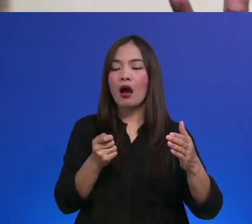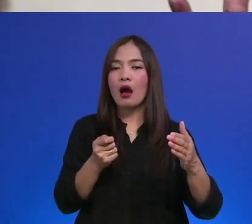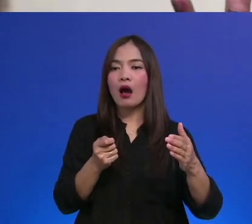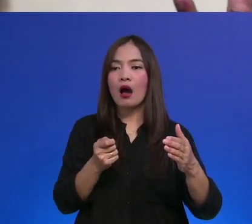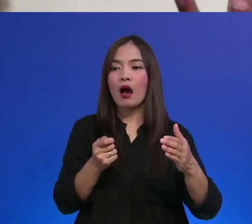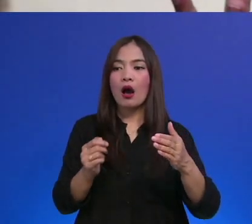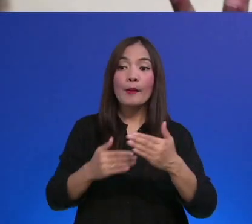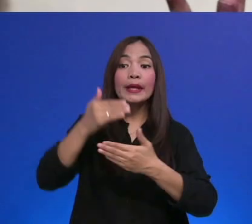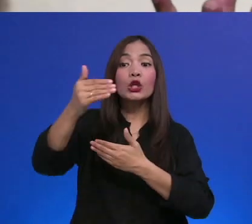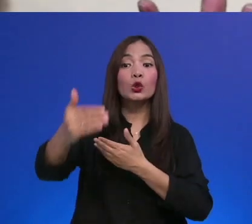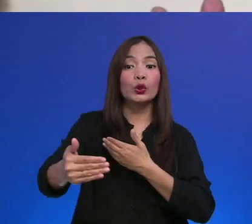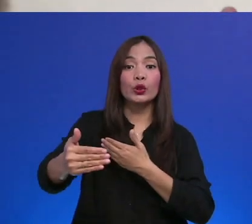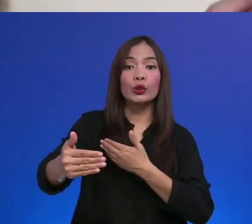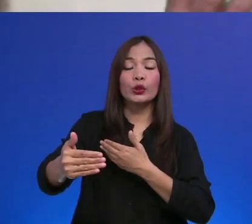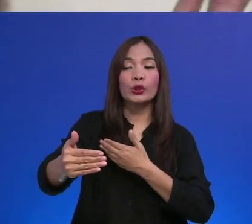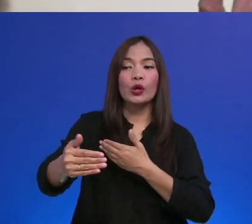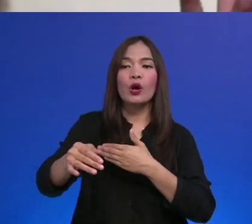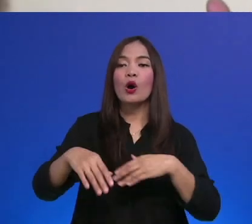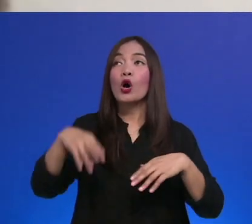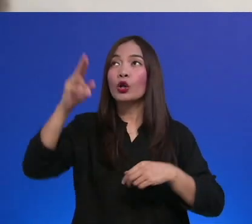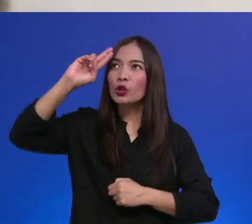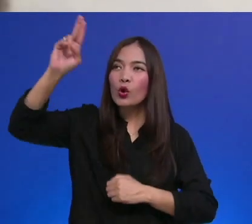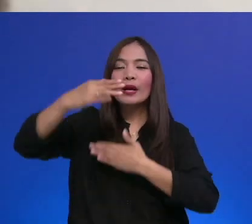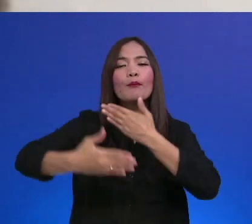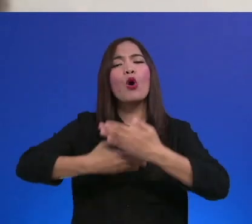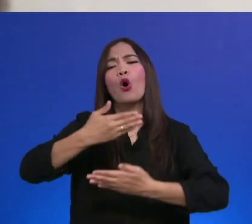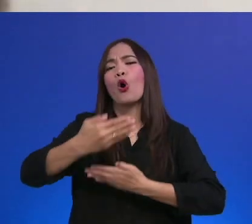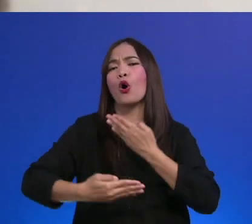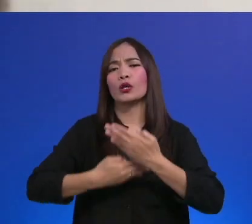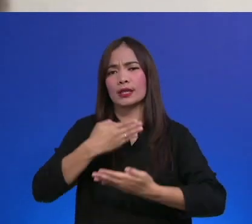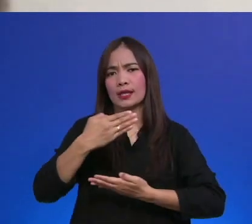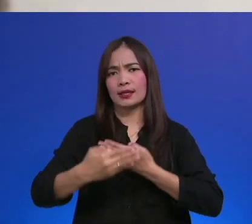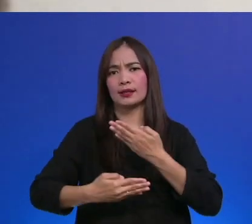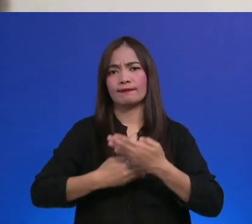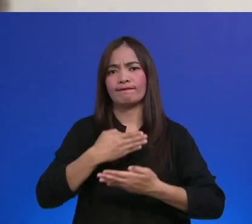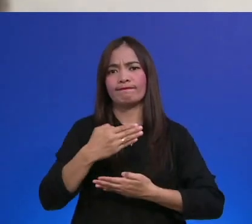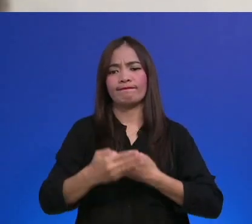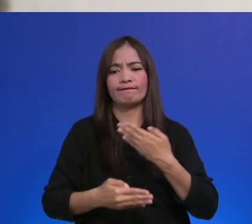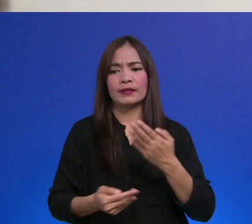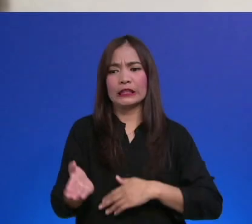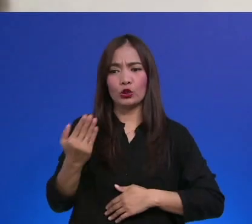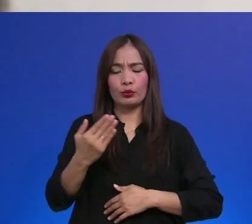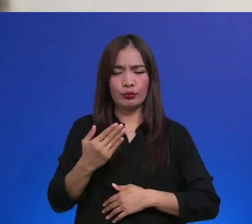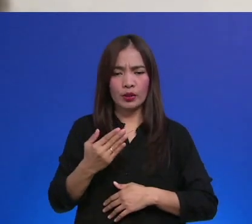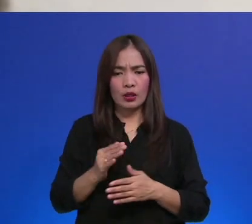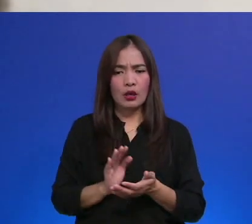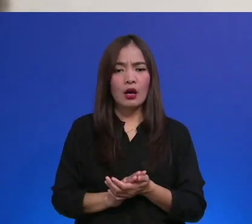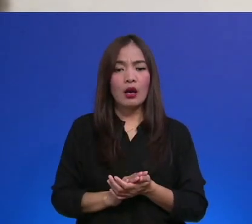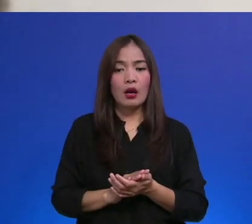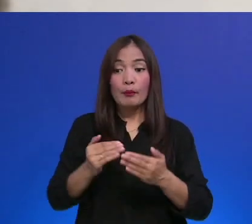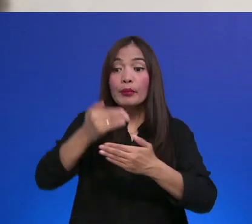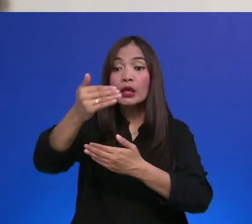berikutnya Bagaimana Tuhan memproses lalu goncangan Berikut